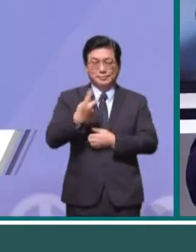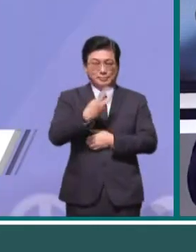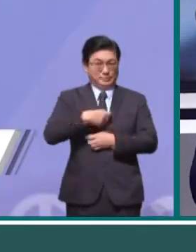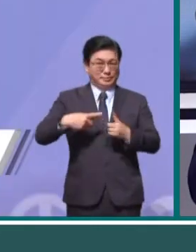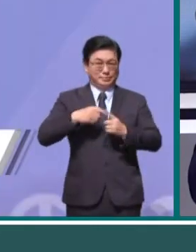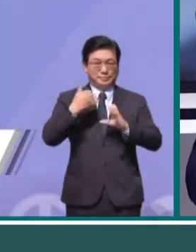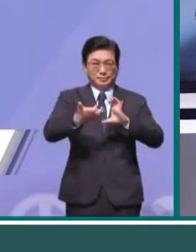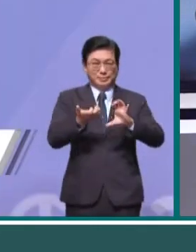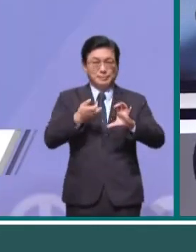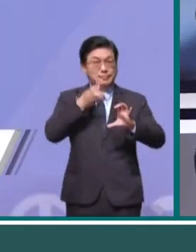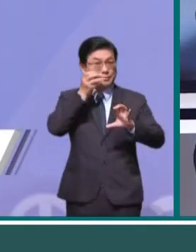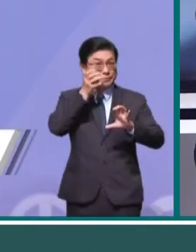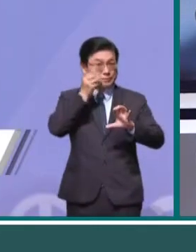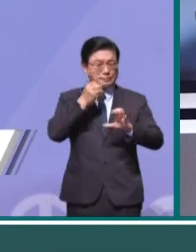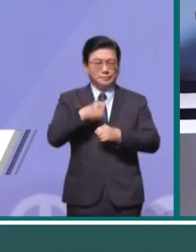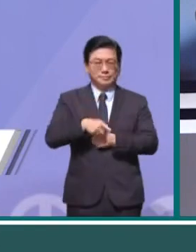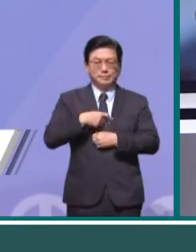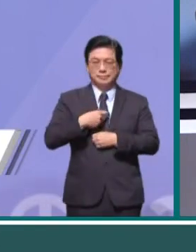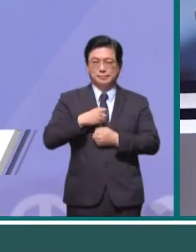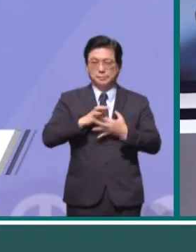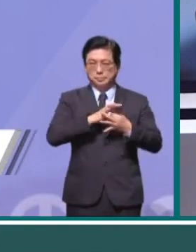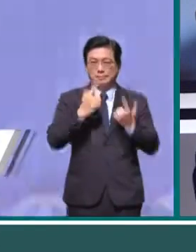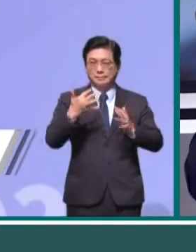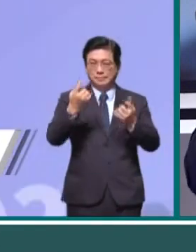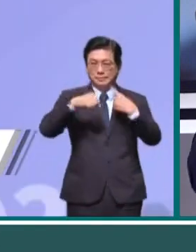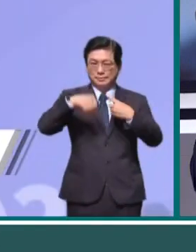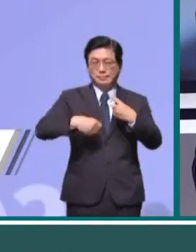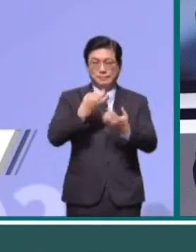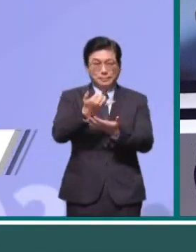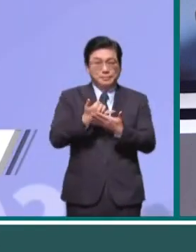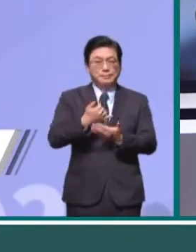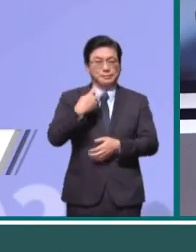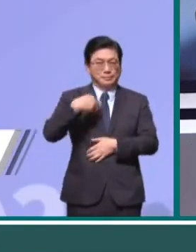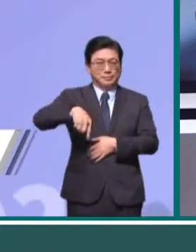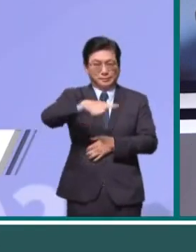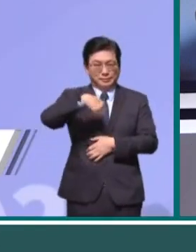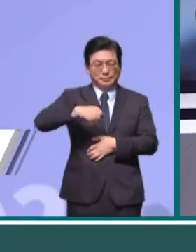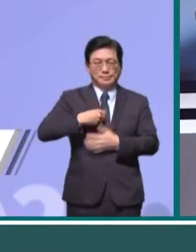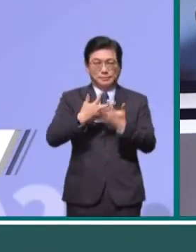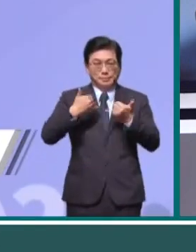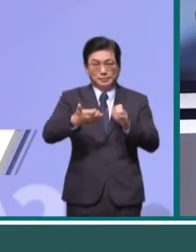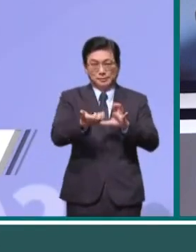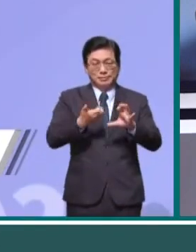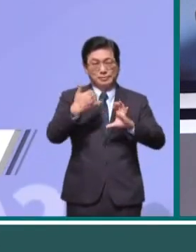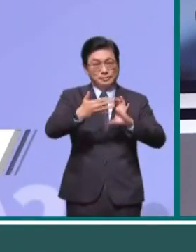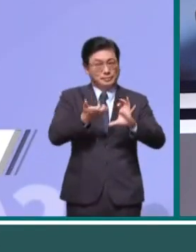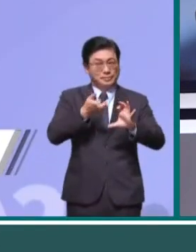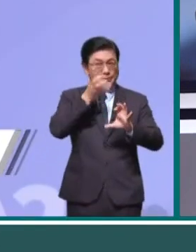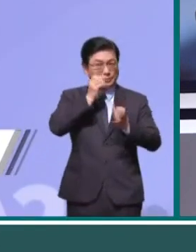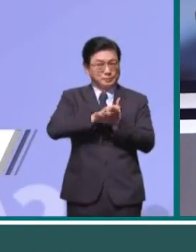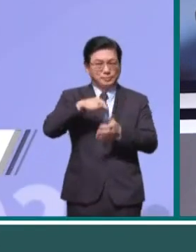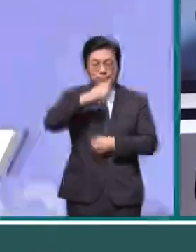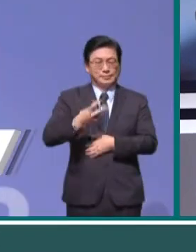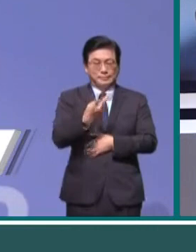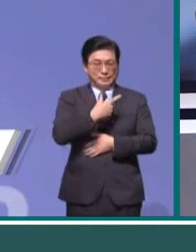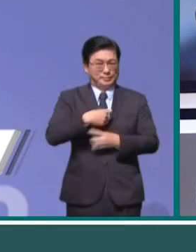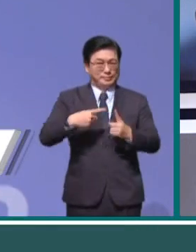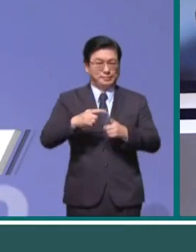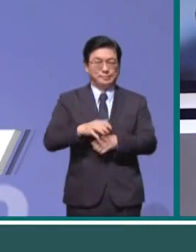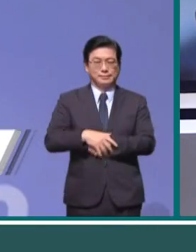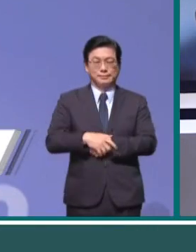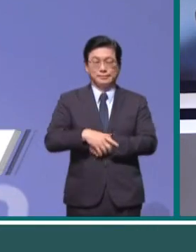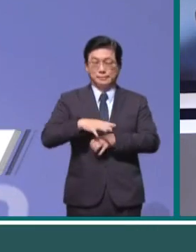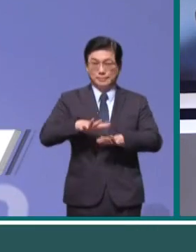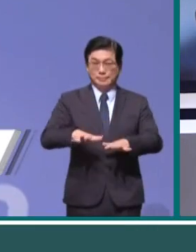首长等级辩论，它不是比赛口才，或是辩论的技巧，或是演讲的技巧，它展现什么？候选